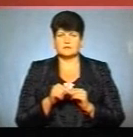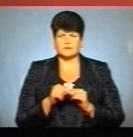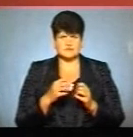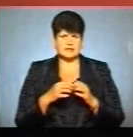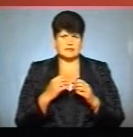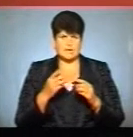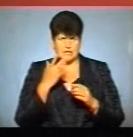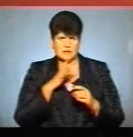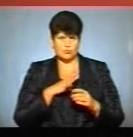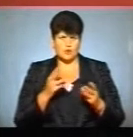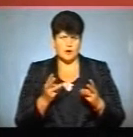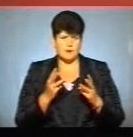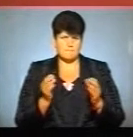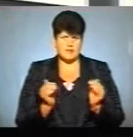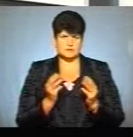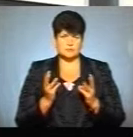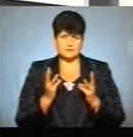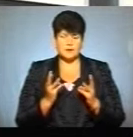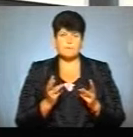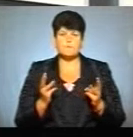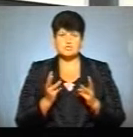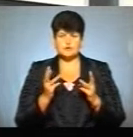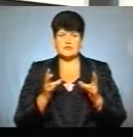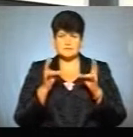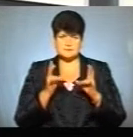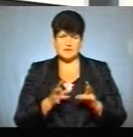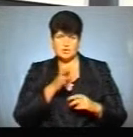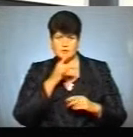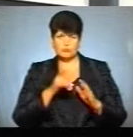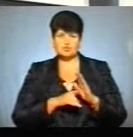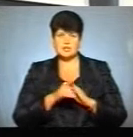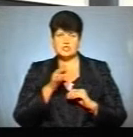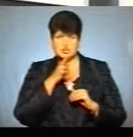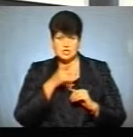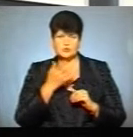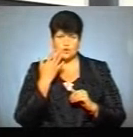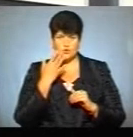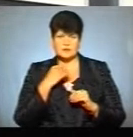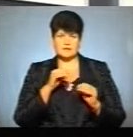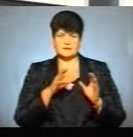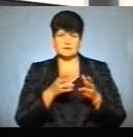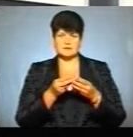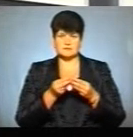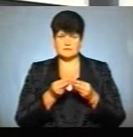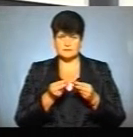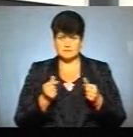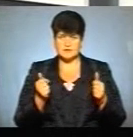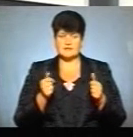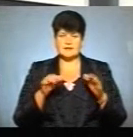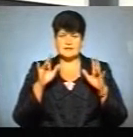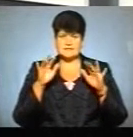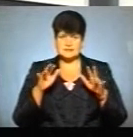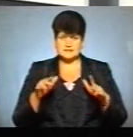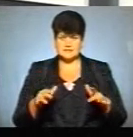пожеж. Насправді пожежонебезпечний період починається з часу, коли сходить сніг і оголюється